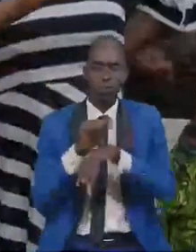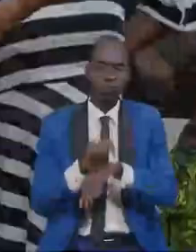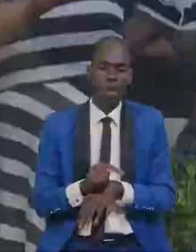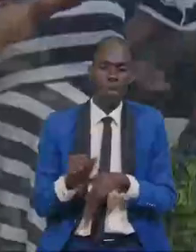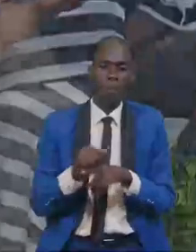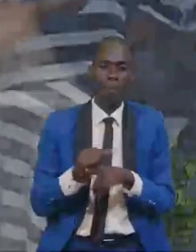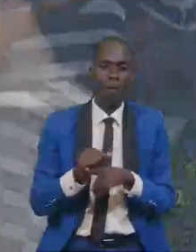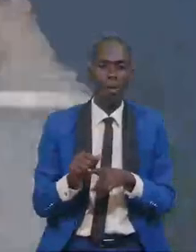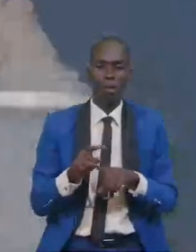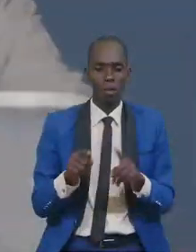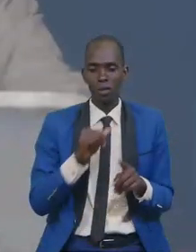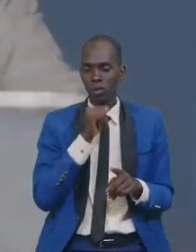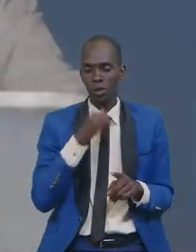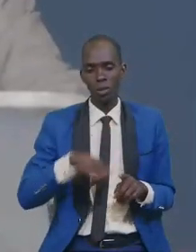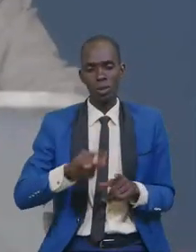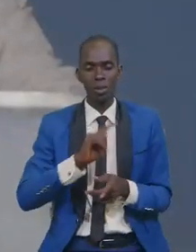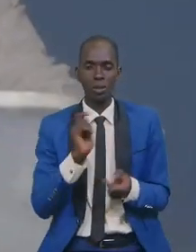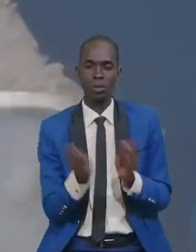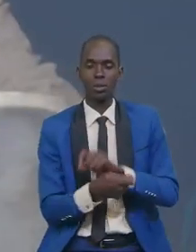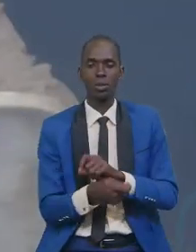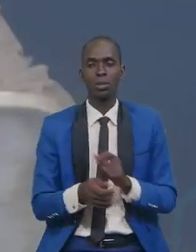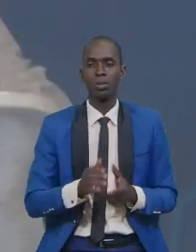Traditionnel, mais non transformé,